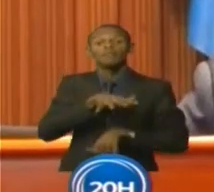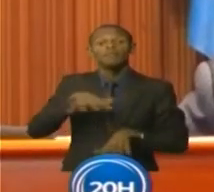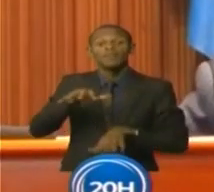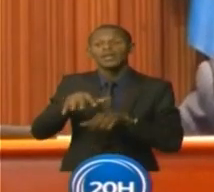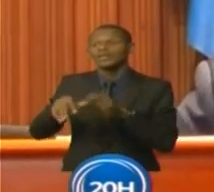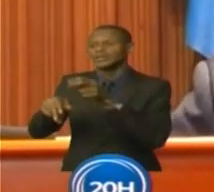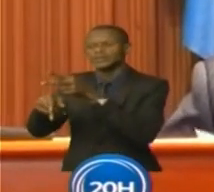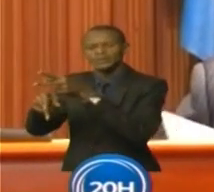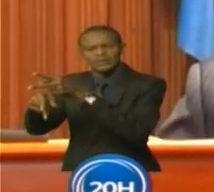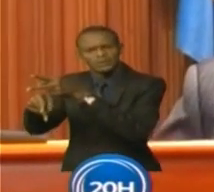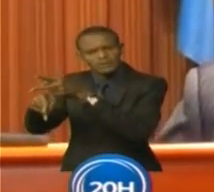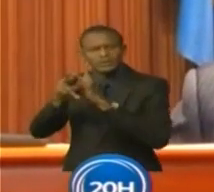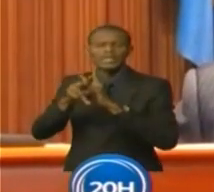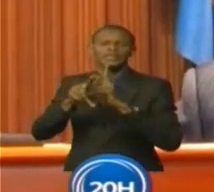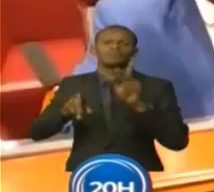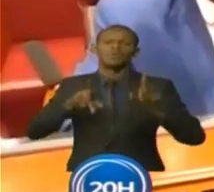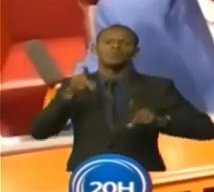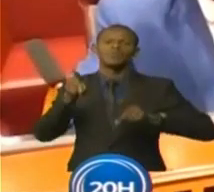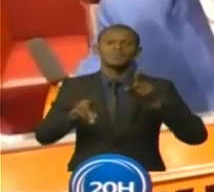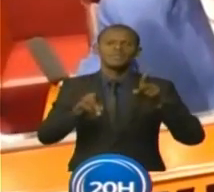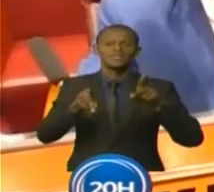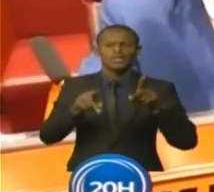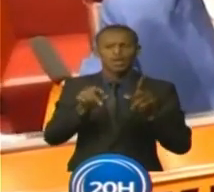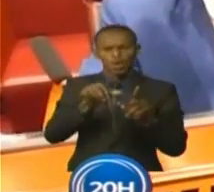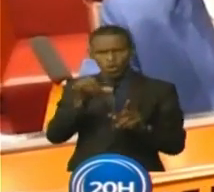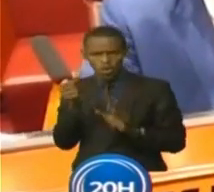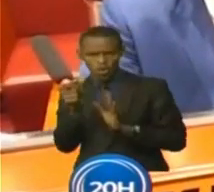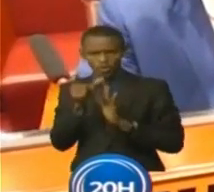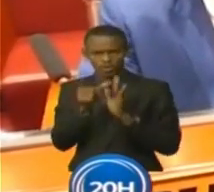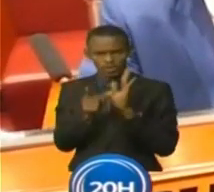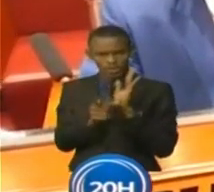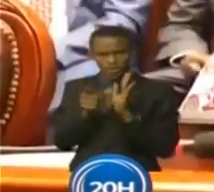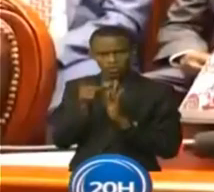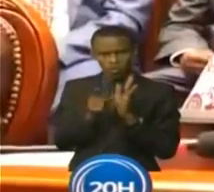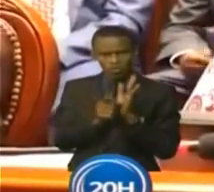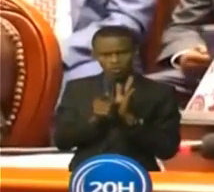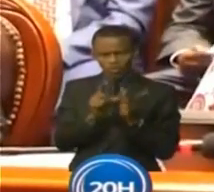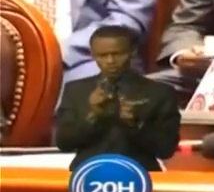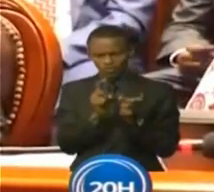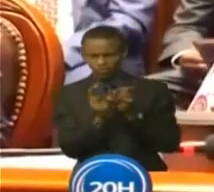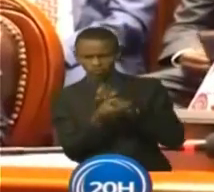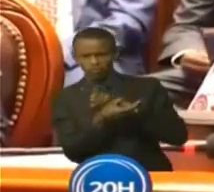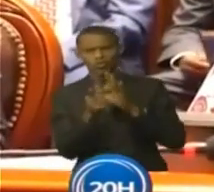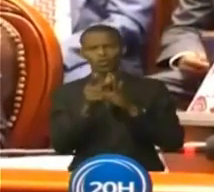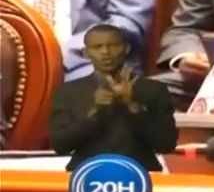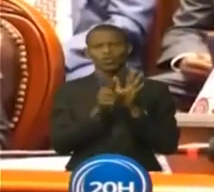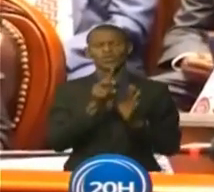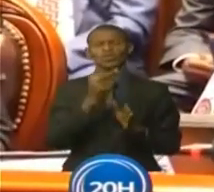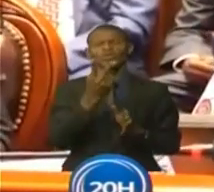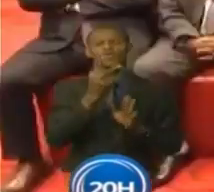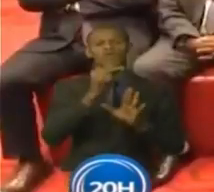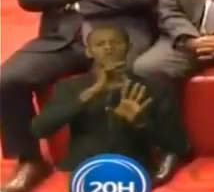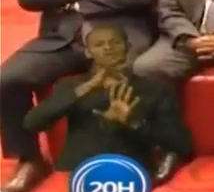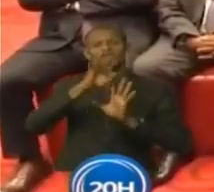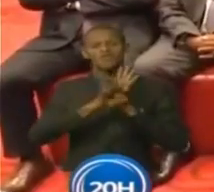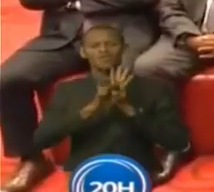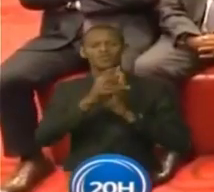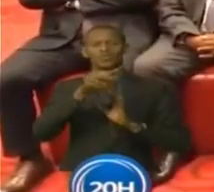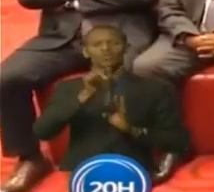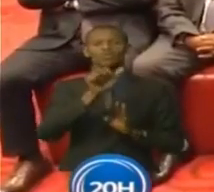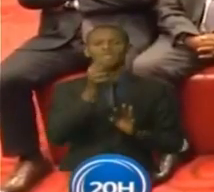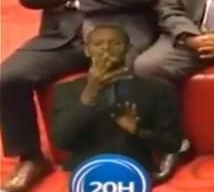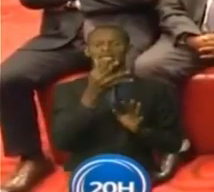du 7 septembre 2023 modifiant et complétant la loi du 12 février 2015 relative au crédit